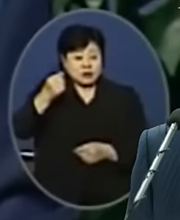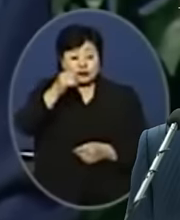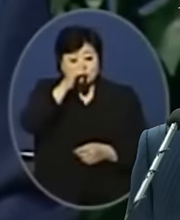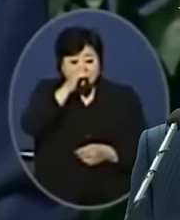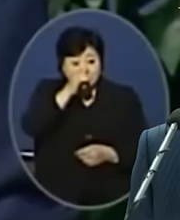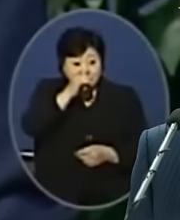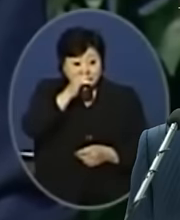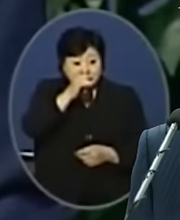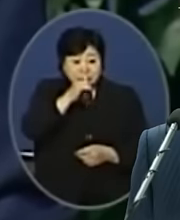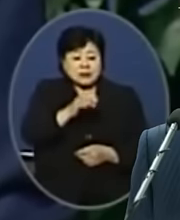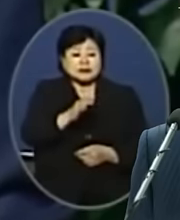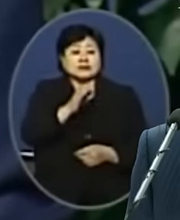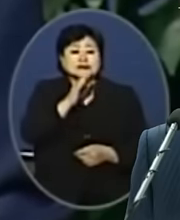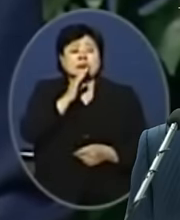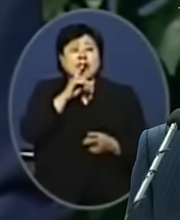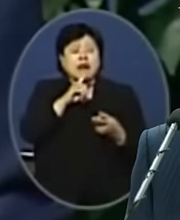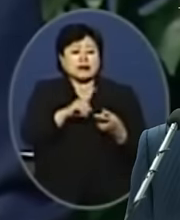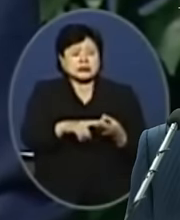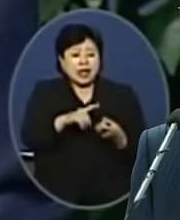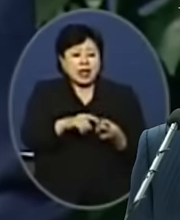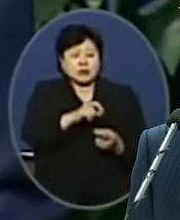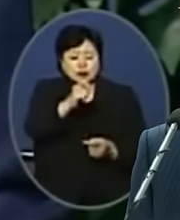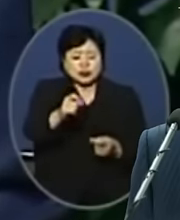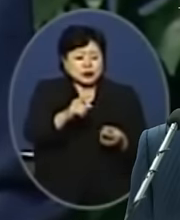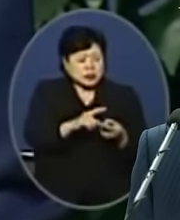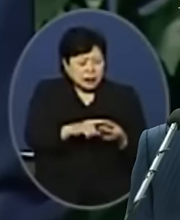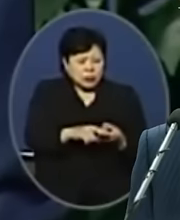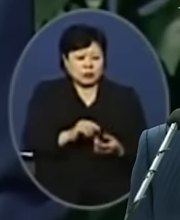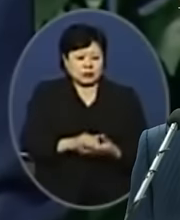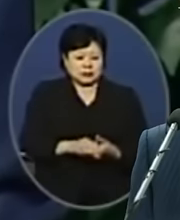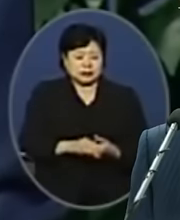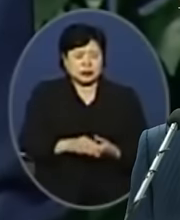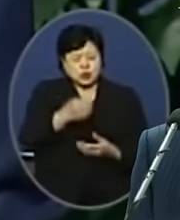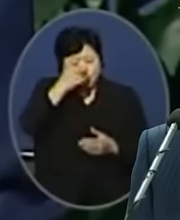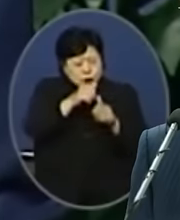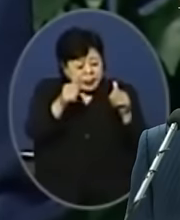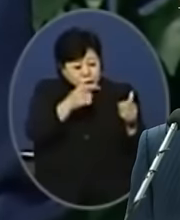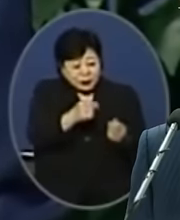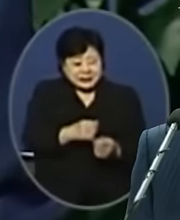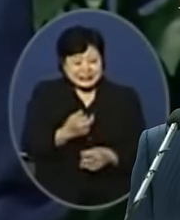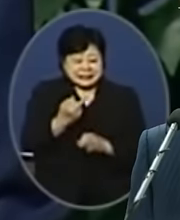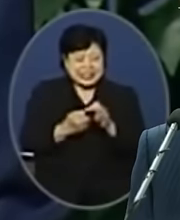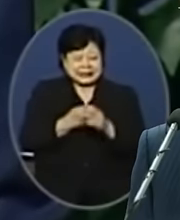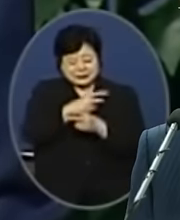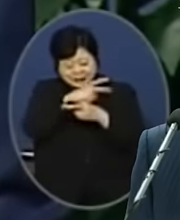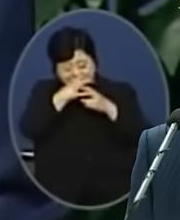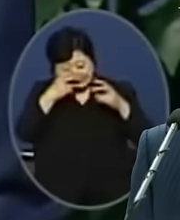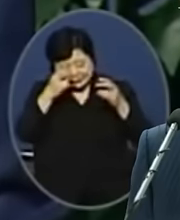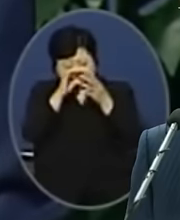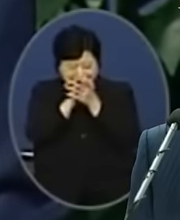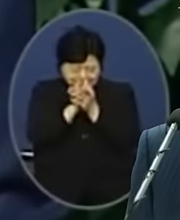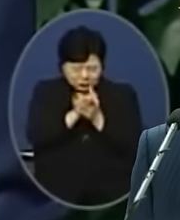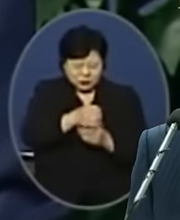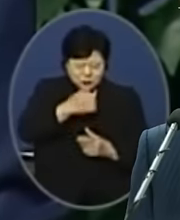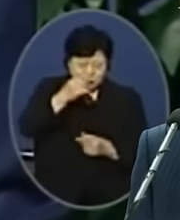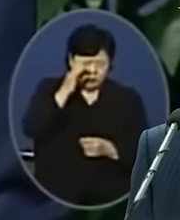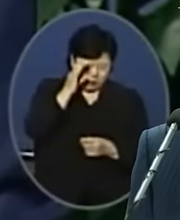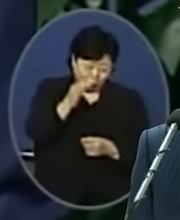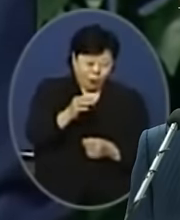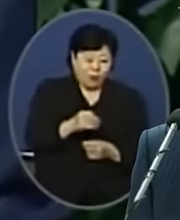꿈꾸는데 정말 이 성경에 기록된 대로 요셉처럼 아침에 자고 일어나도 기도할 때 그 꿈을